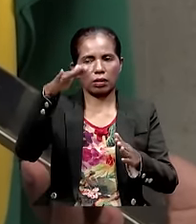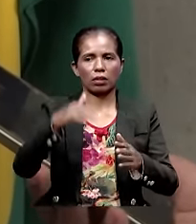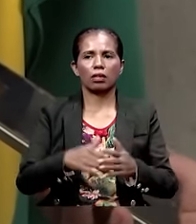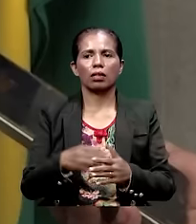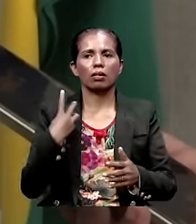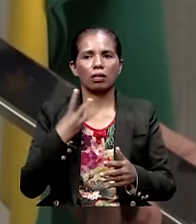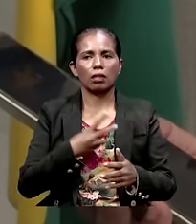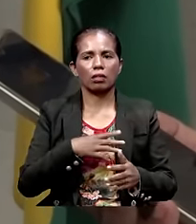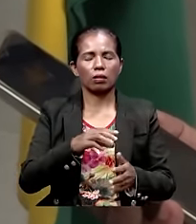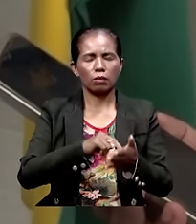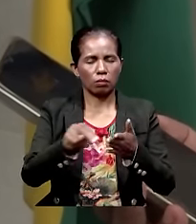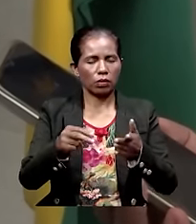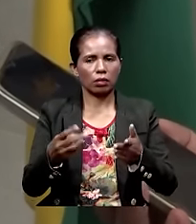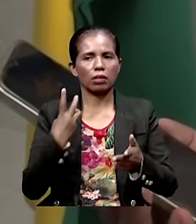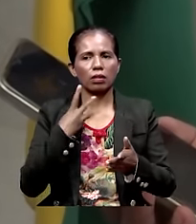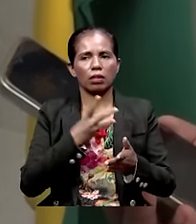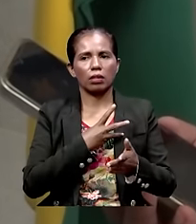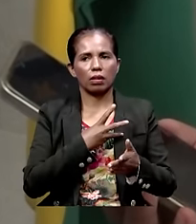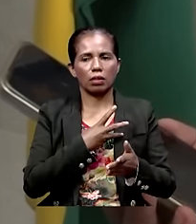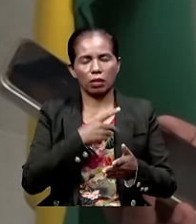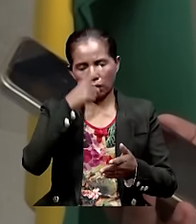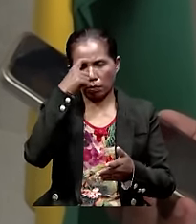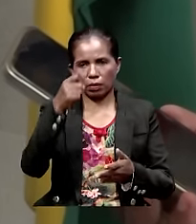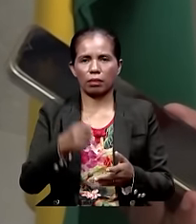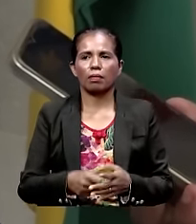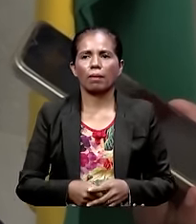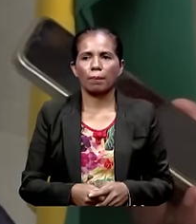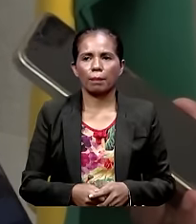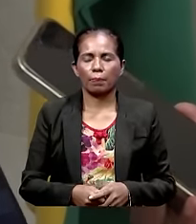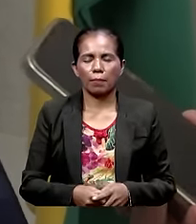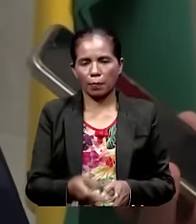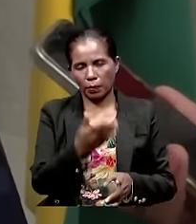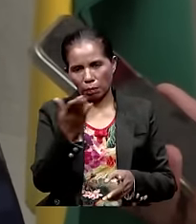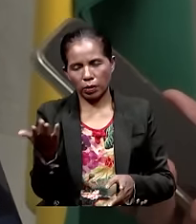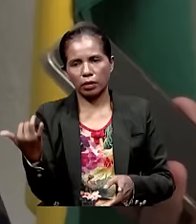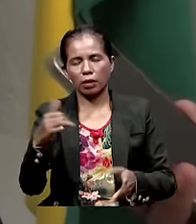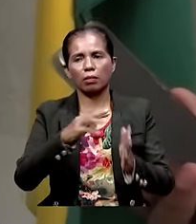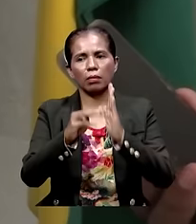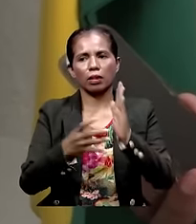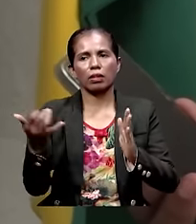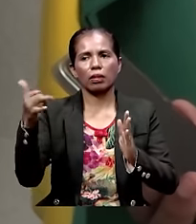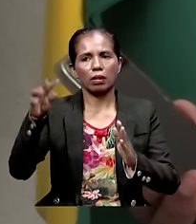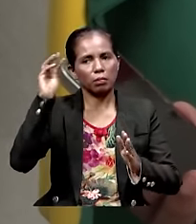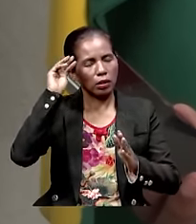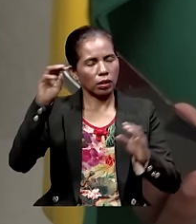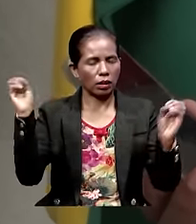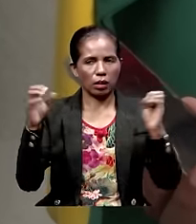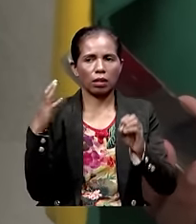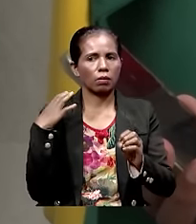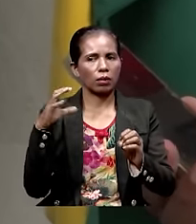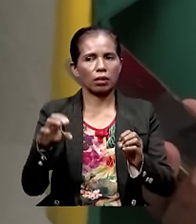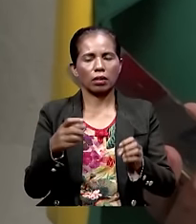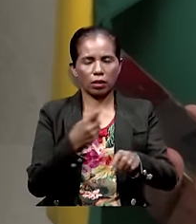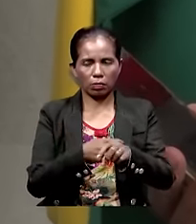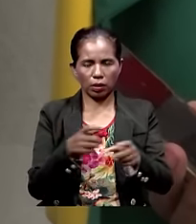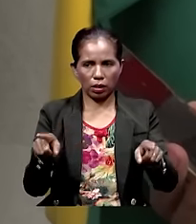ita numur ser ne dalu rumah ita tamane ma Tar rumah itu bawa sih ramai, mesti serta tena ministru lah. Situasi yang